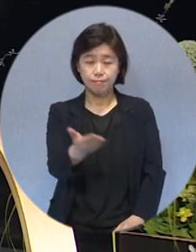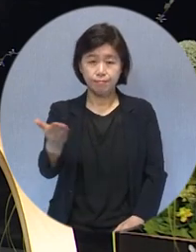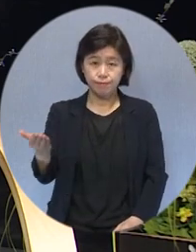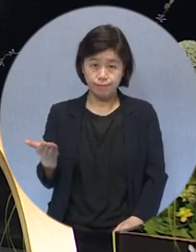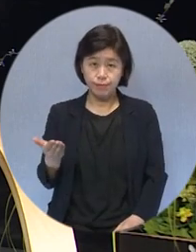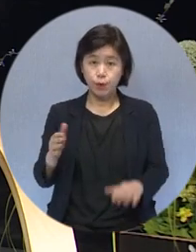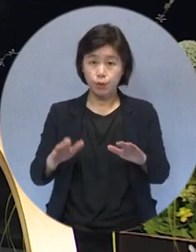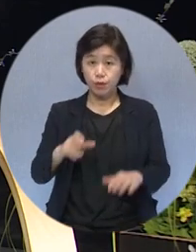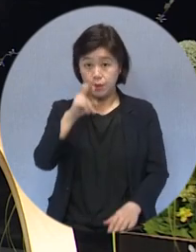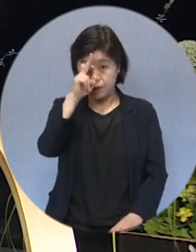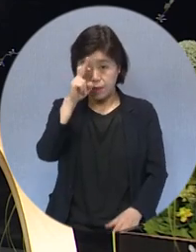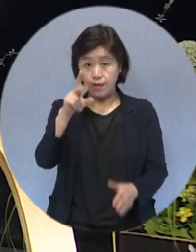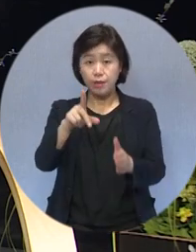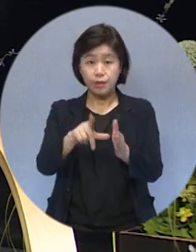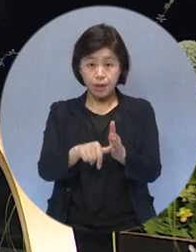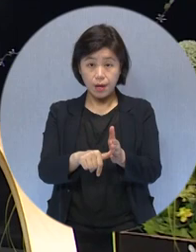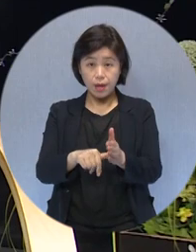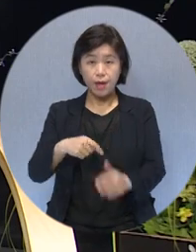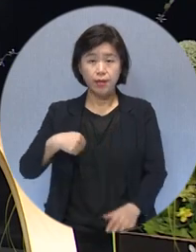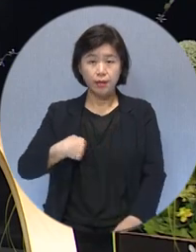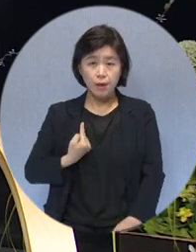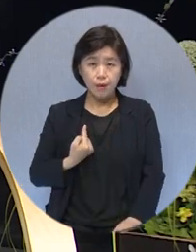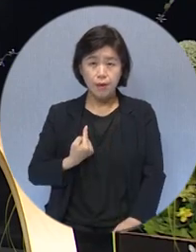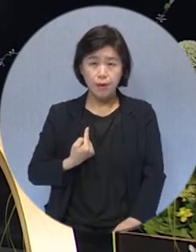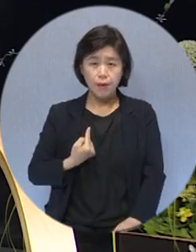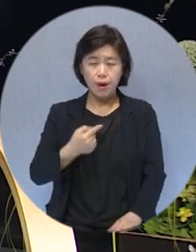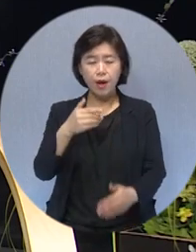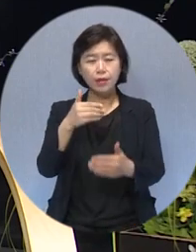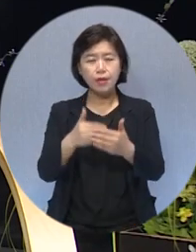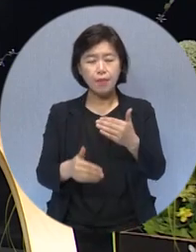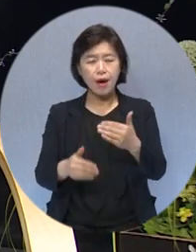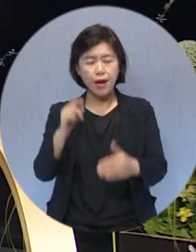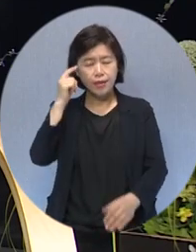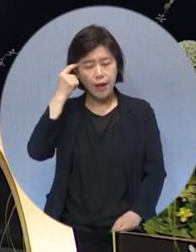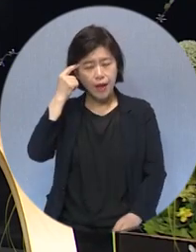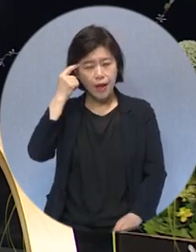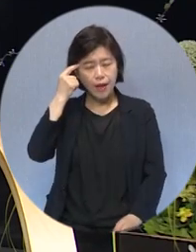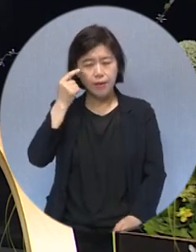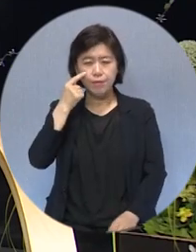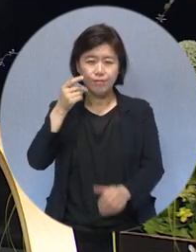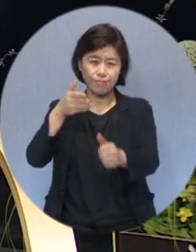오늘 점심시간엔 잠시 홀로 남아보는 것은 어떨까요?